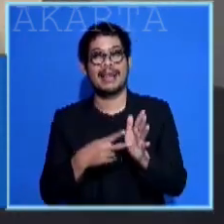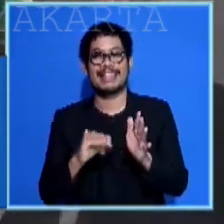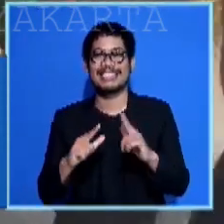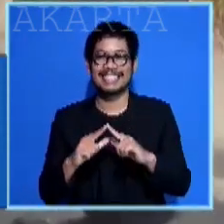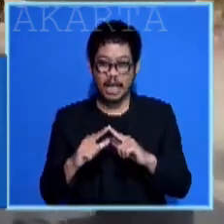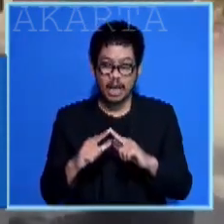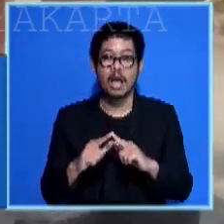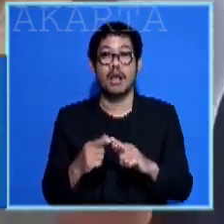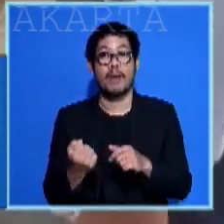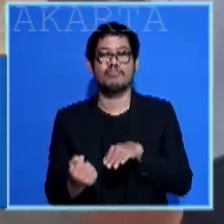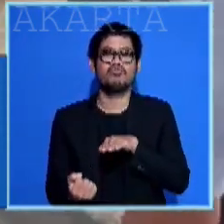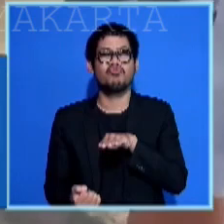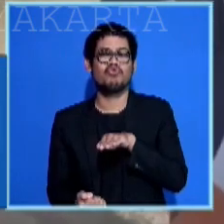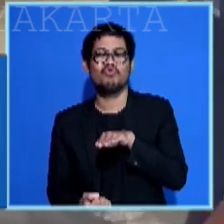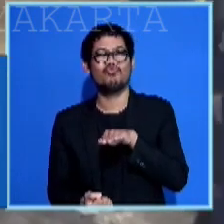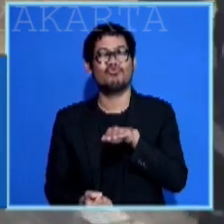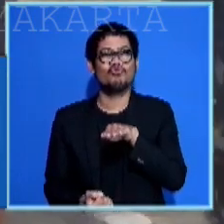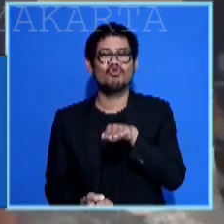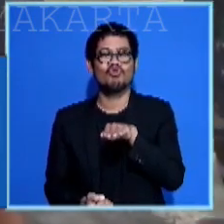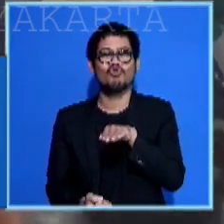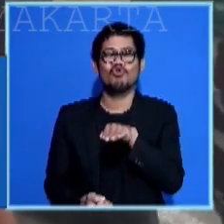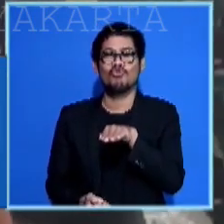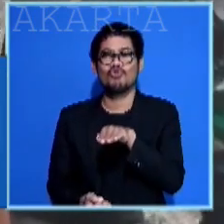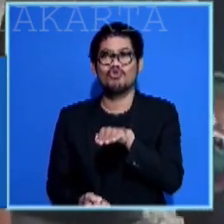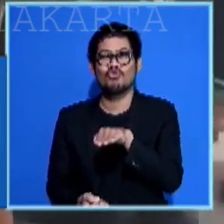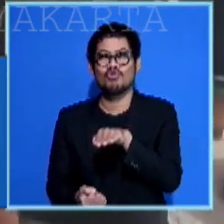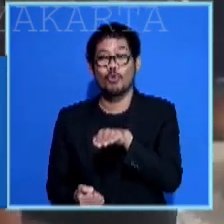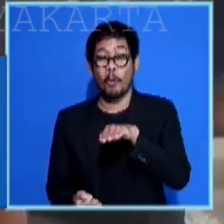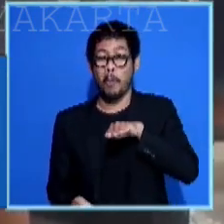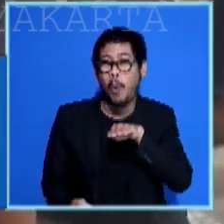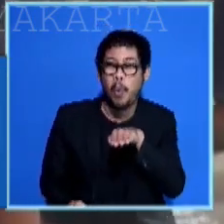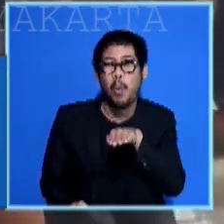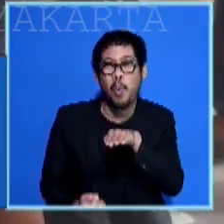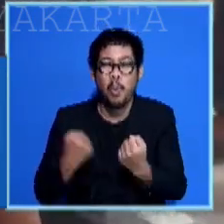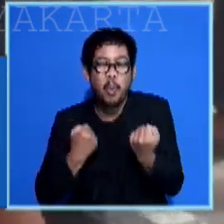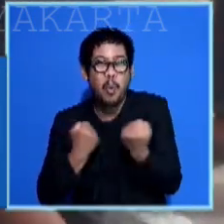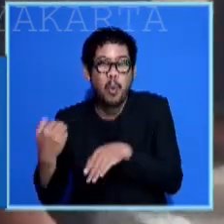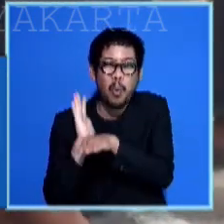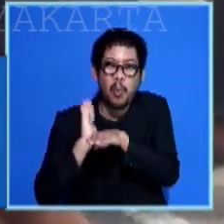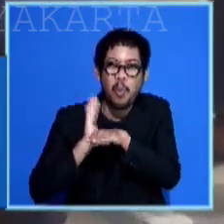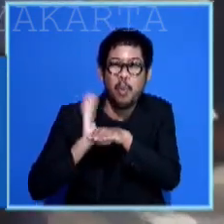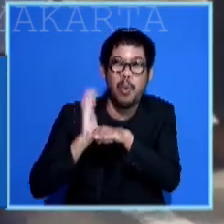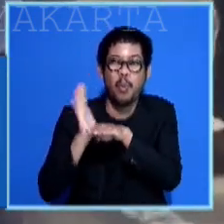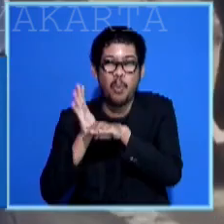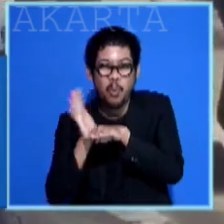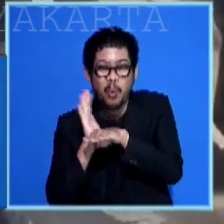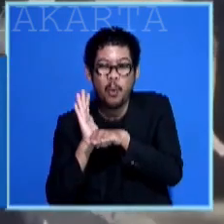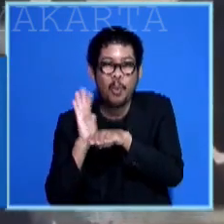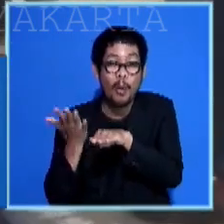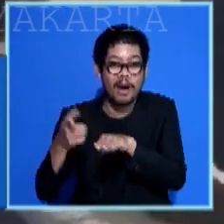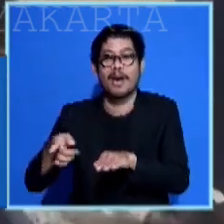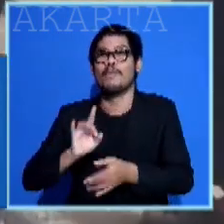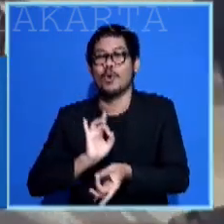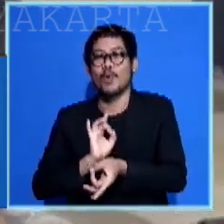silahman warga Pring surat kecamatan Temanggung melaju dengan kecepatan tinggi dari arah sawit dari arah Sawitan Borobudur menuju ke arah